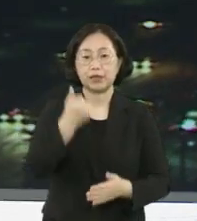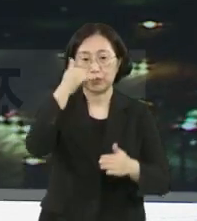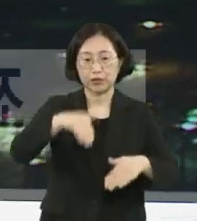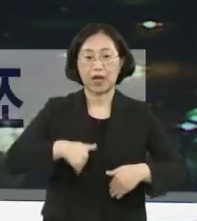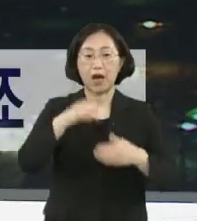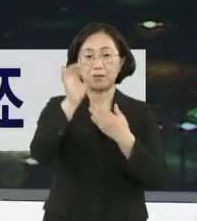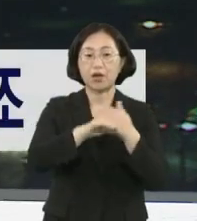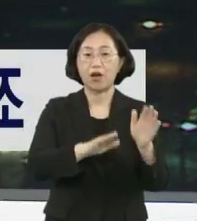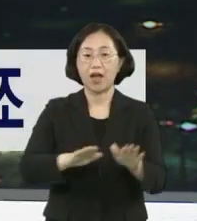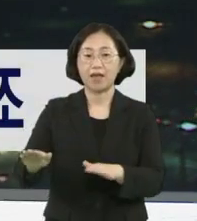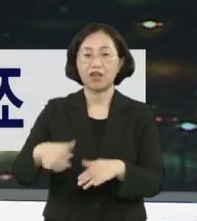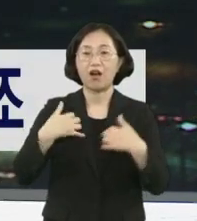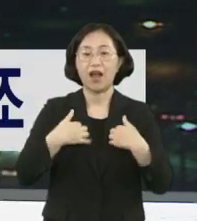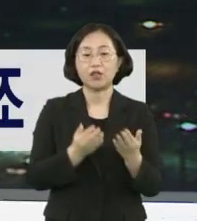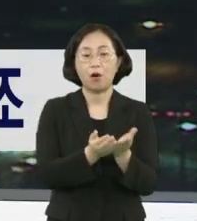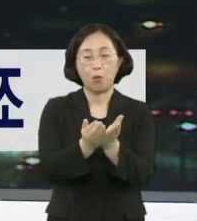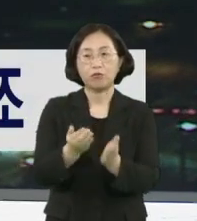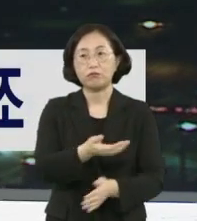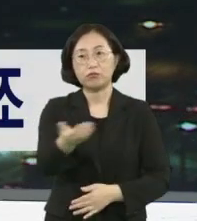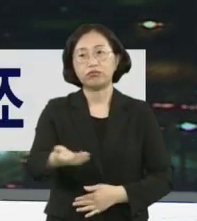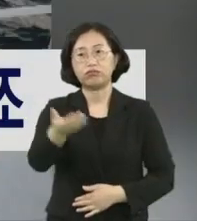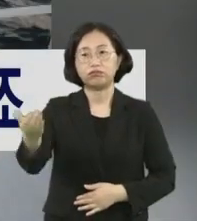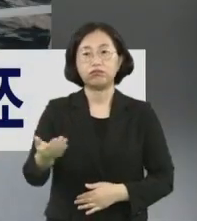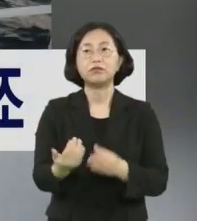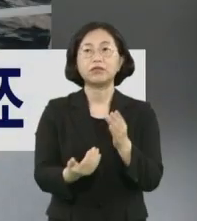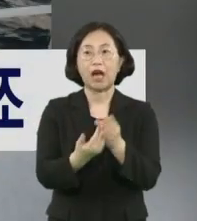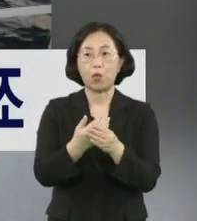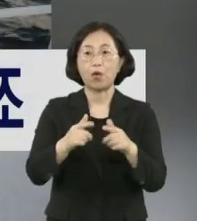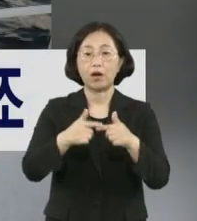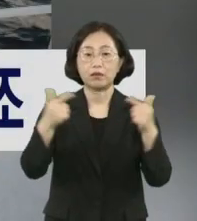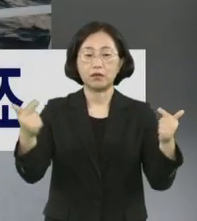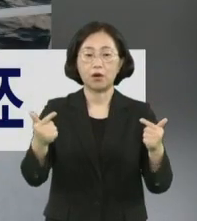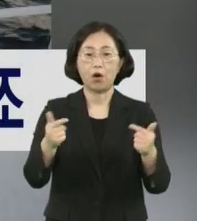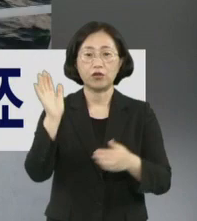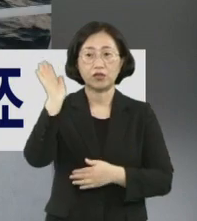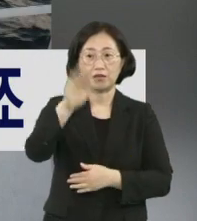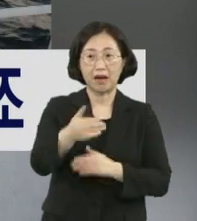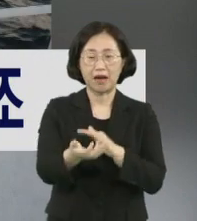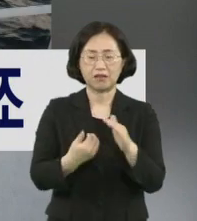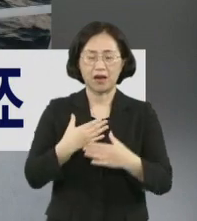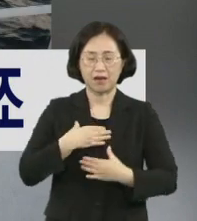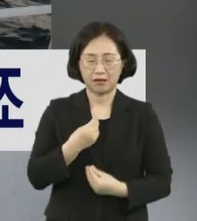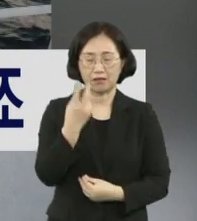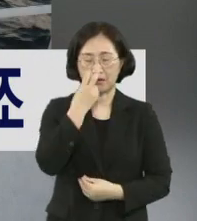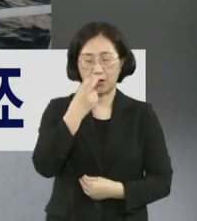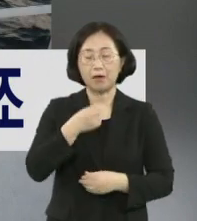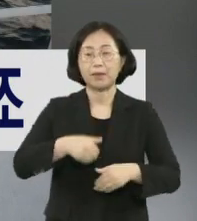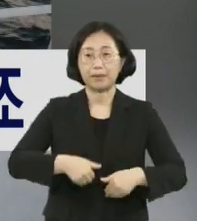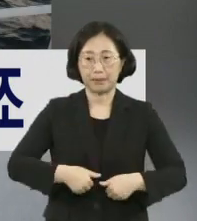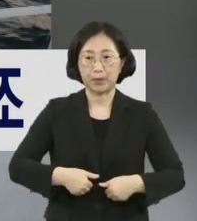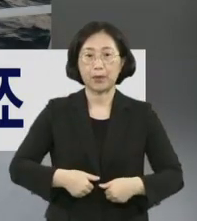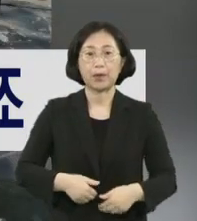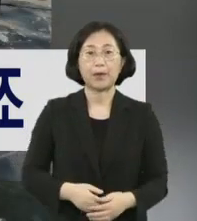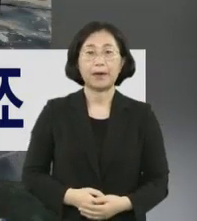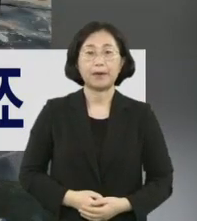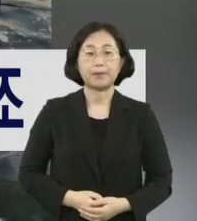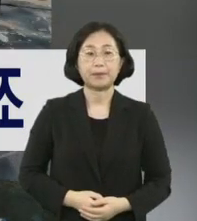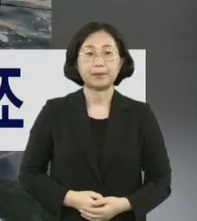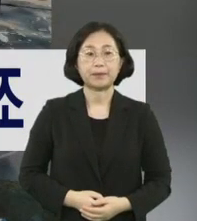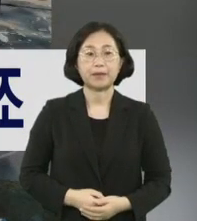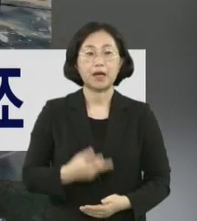충남 서해에서 레저보트 표류 사고가 급증하고 있어 출항 전 안전점검이 시급한 것으로 나타났습니다.